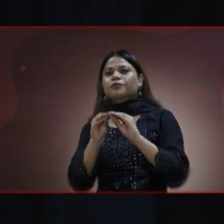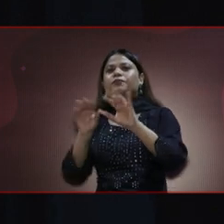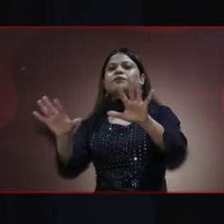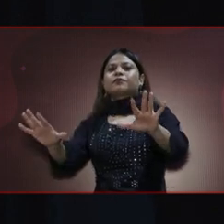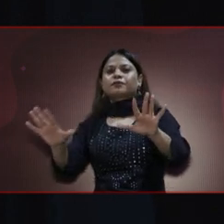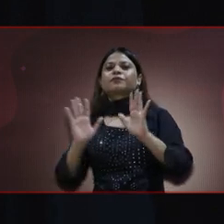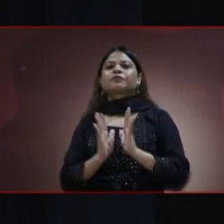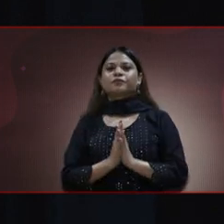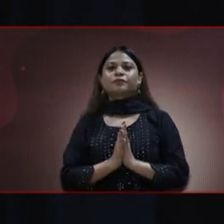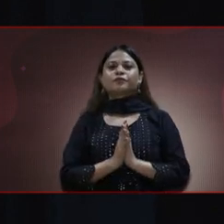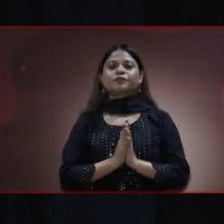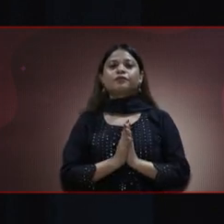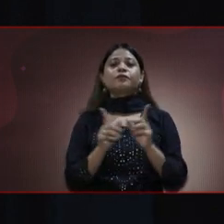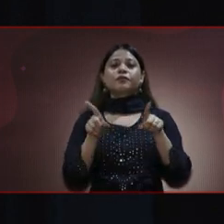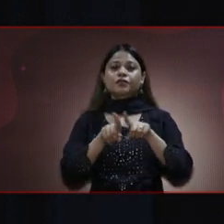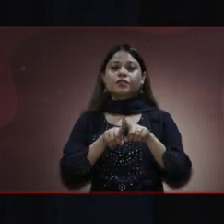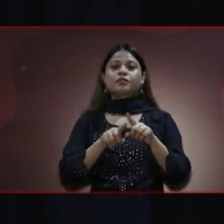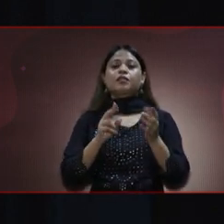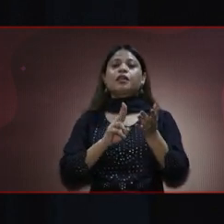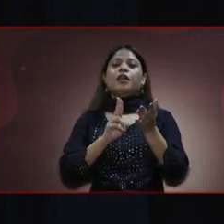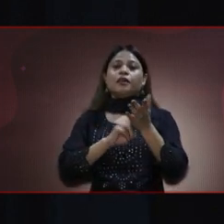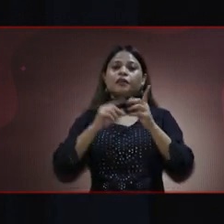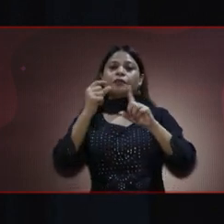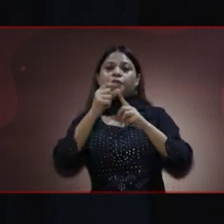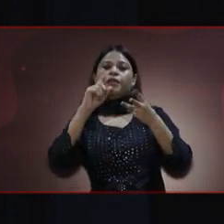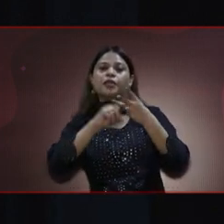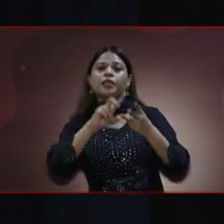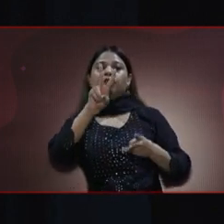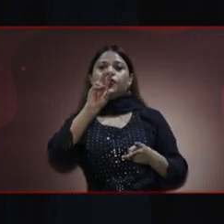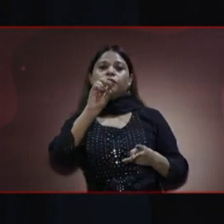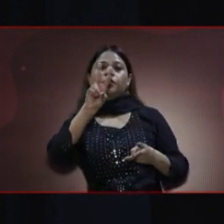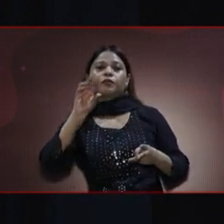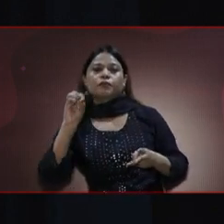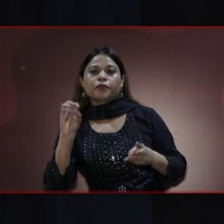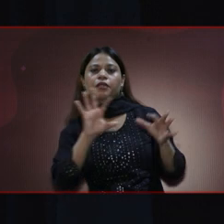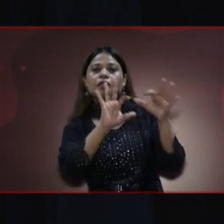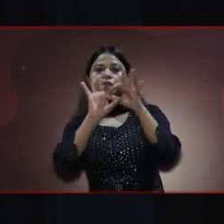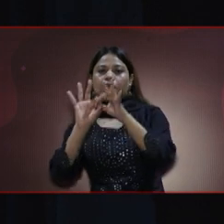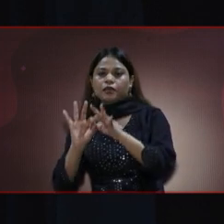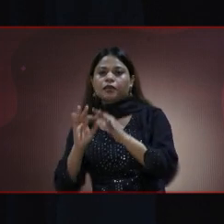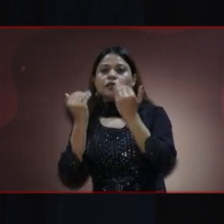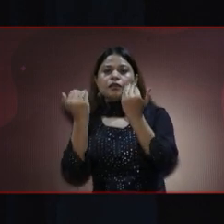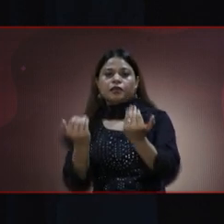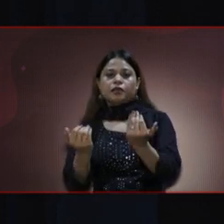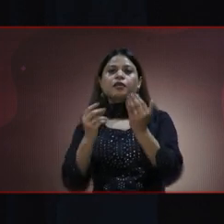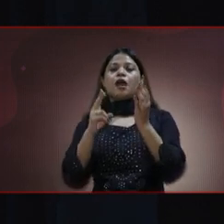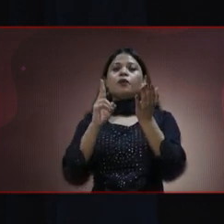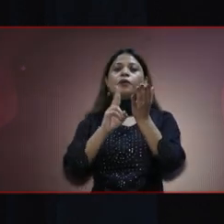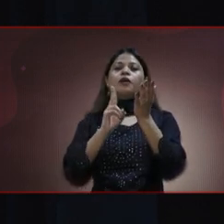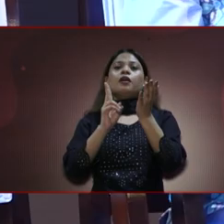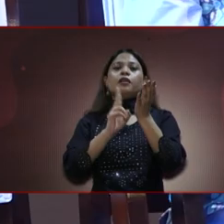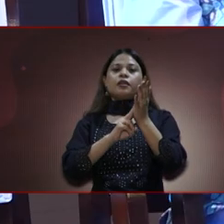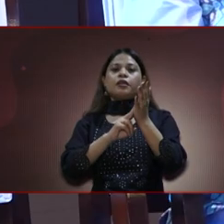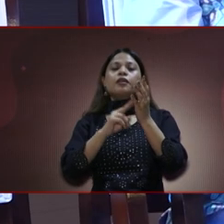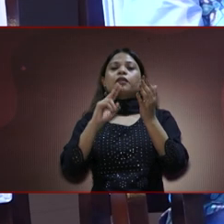है कि राष्ट्रीय शिक्षा नीति 2020 से प्रेरित होकर के हम नेशनल करिकुलम फ्रेमवर्क,